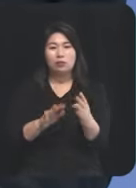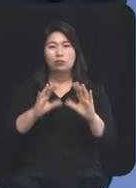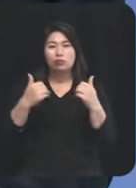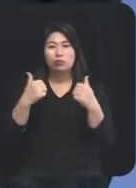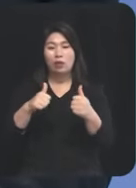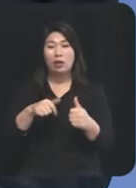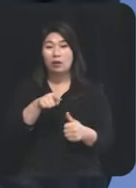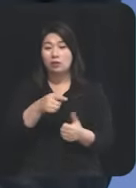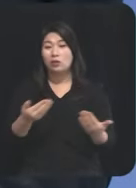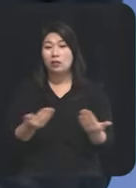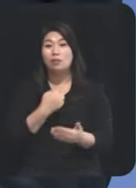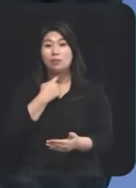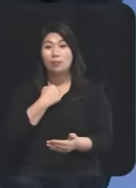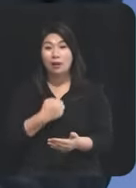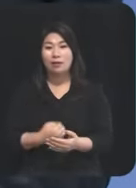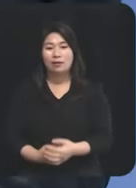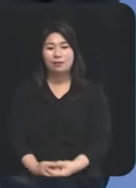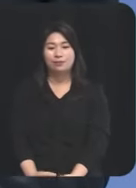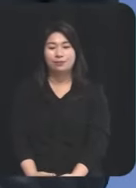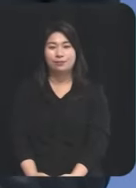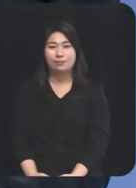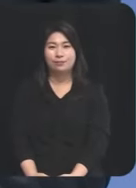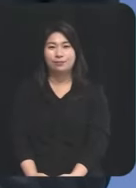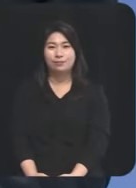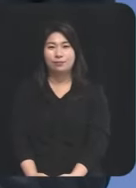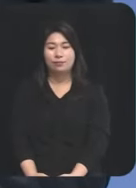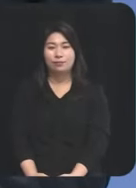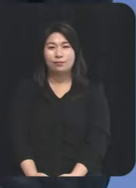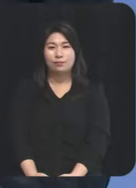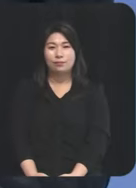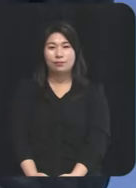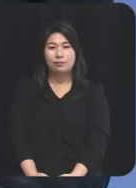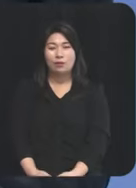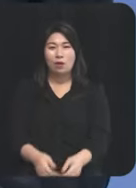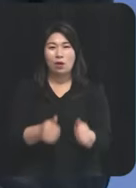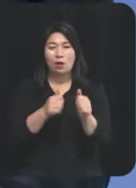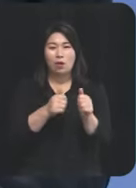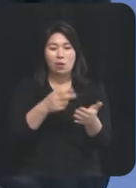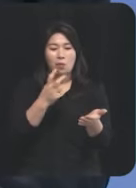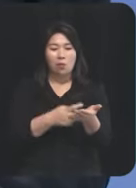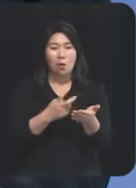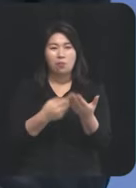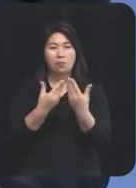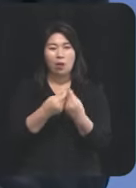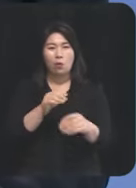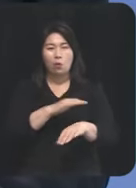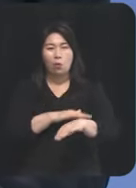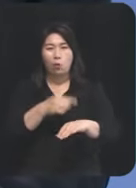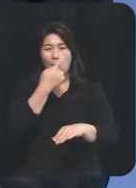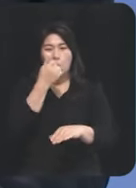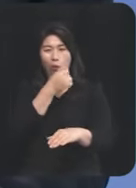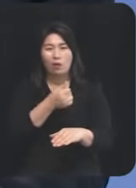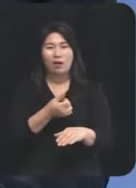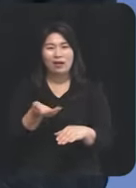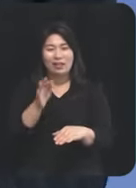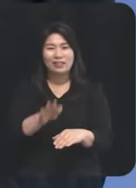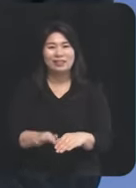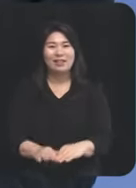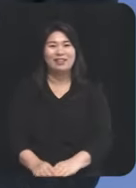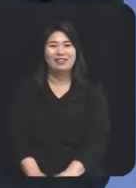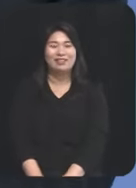여도에 있었는데 10초 남았습니다. 그때는 저도 법조문 내용을 잘 외웠고 네, 쉽게 했었는데 알겠습니다.